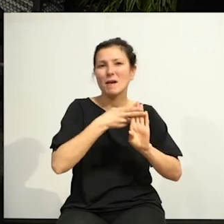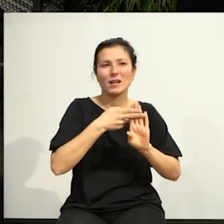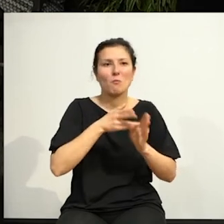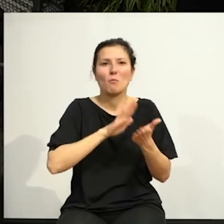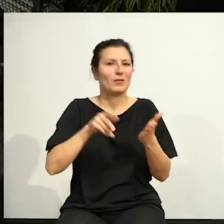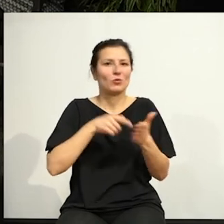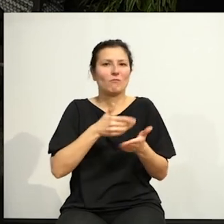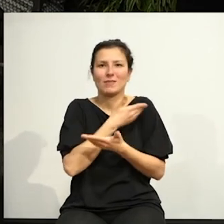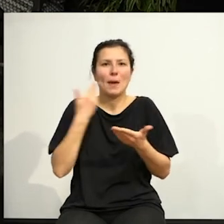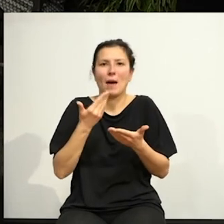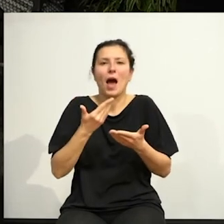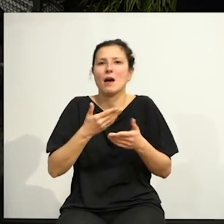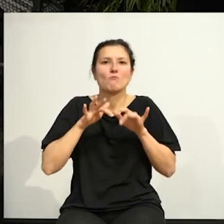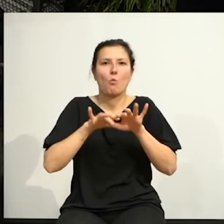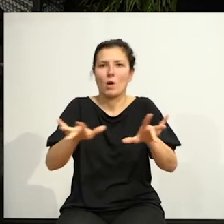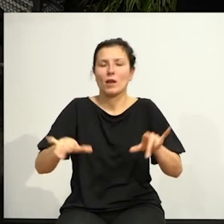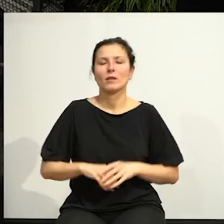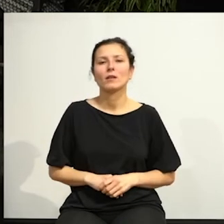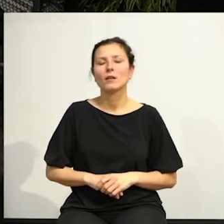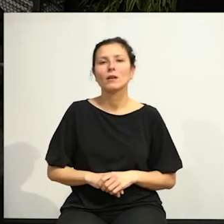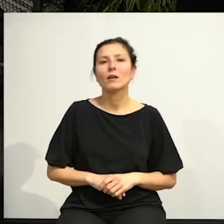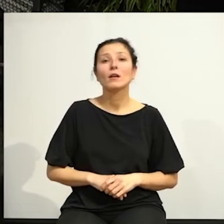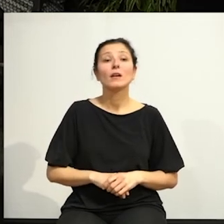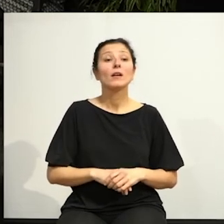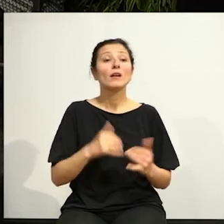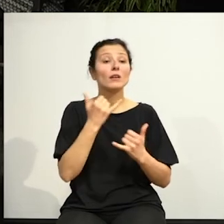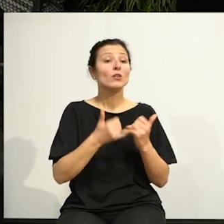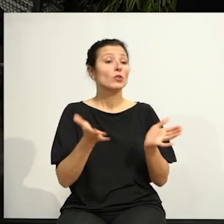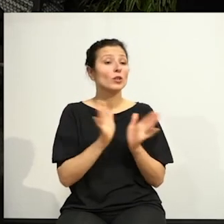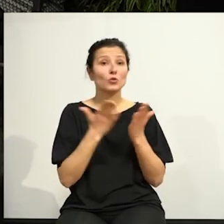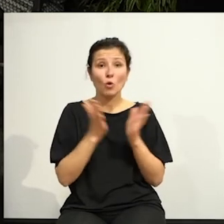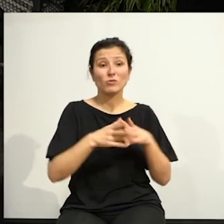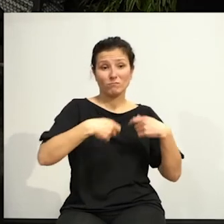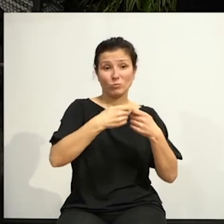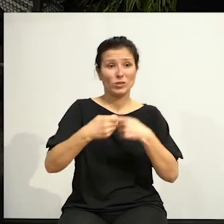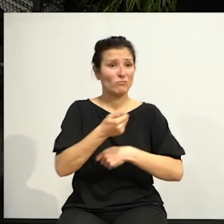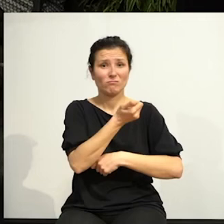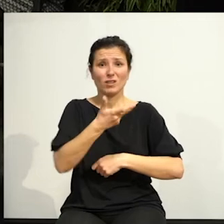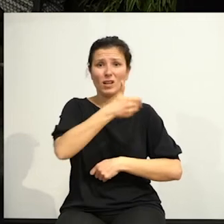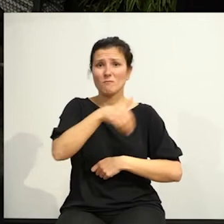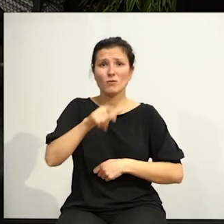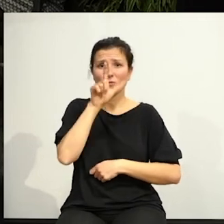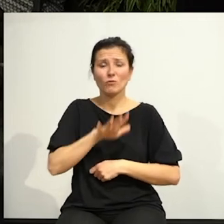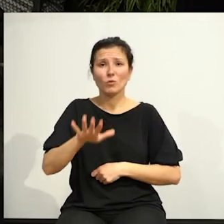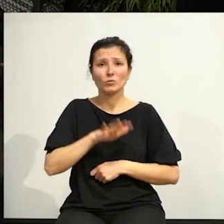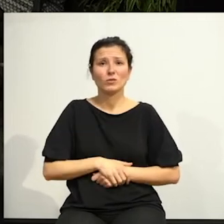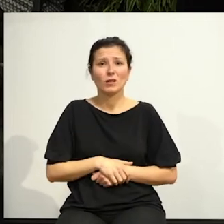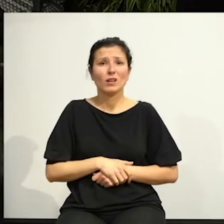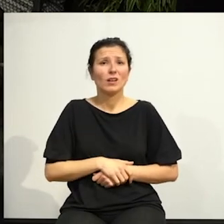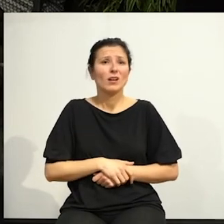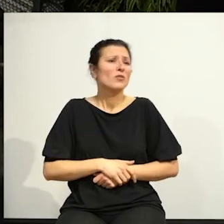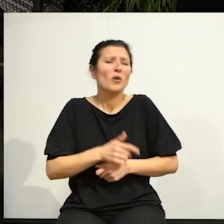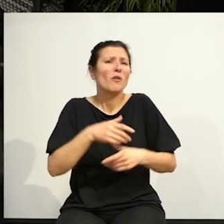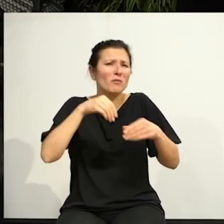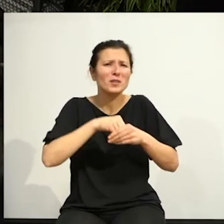I bestseller, jeśli książka trafia do kilku milionów ludzi, to musi trafić co niej najprostsze